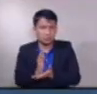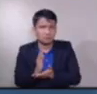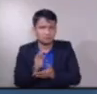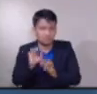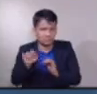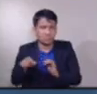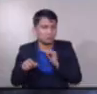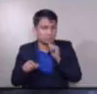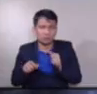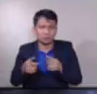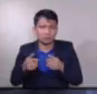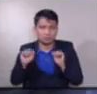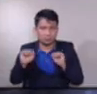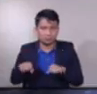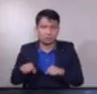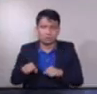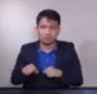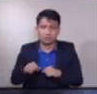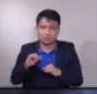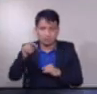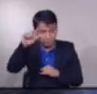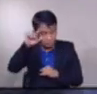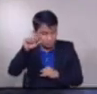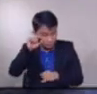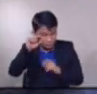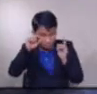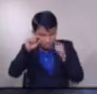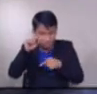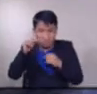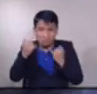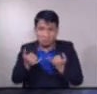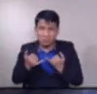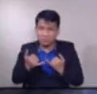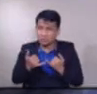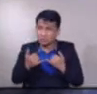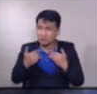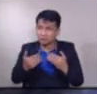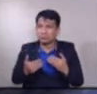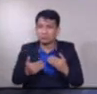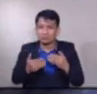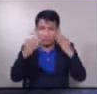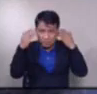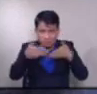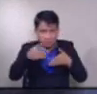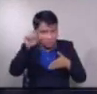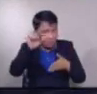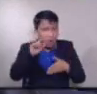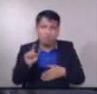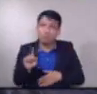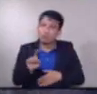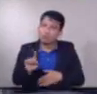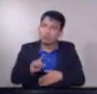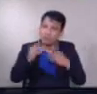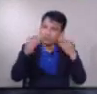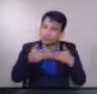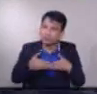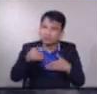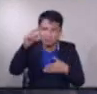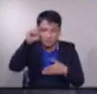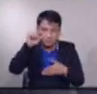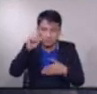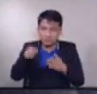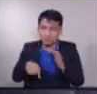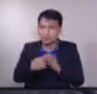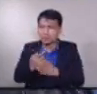is, yung ating issues on gender, kailangan din yun natin yung bigyan ng pansin. Dahil, sad to say,